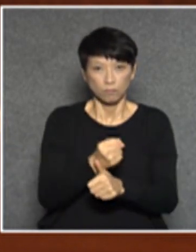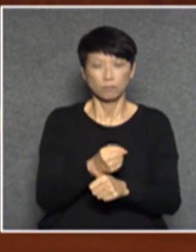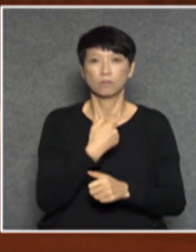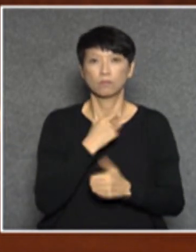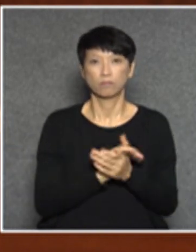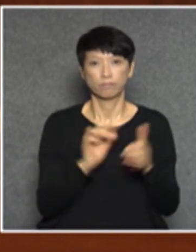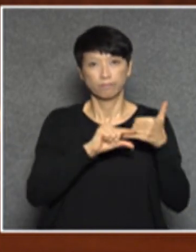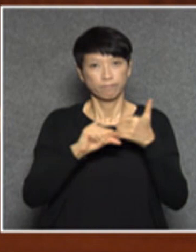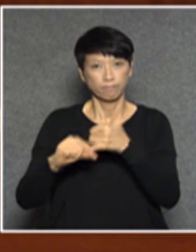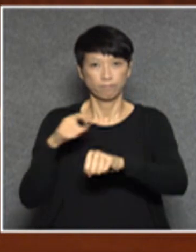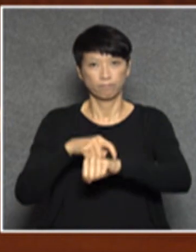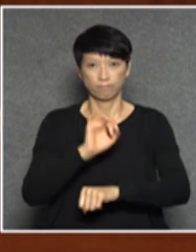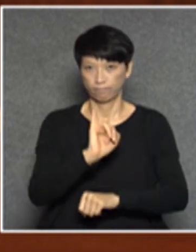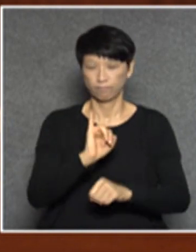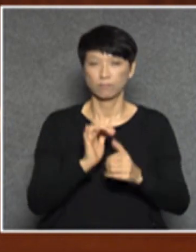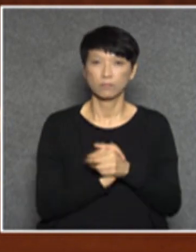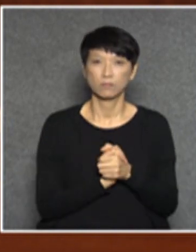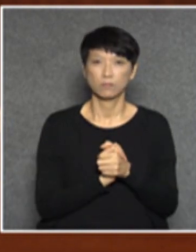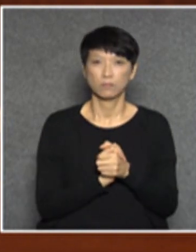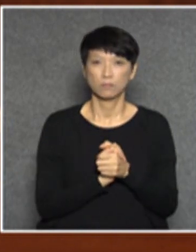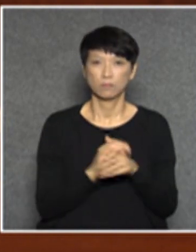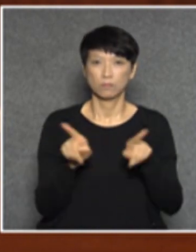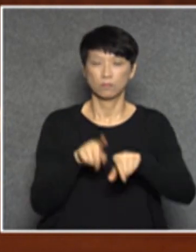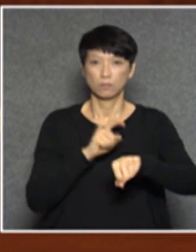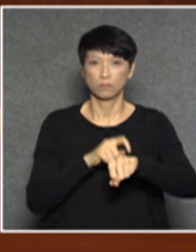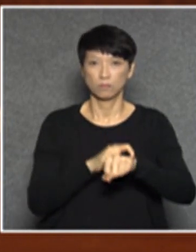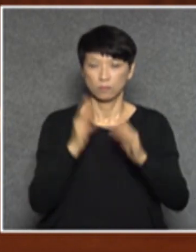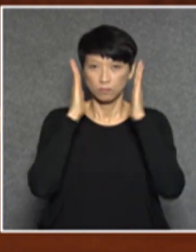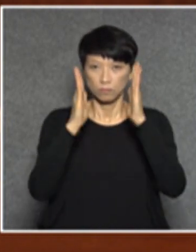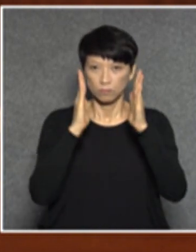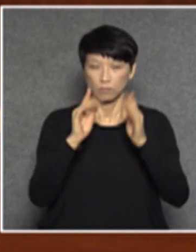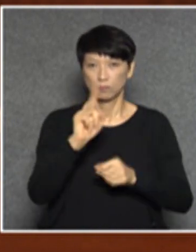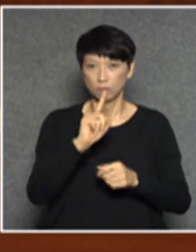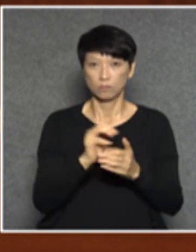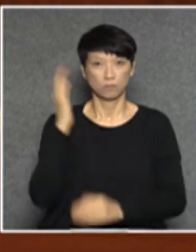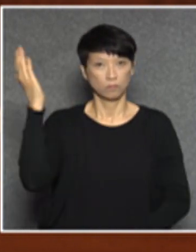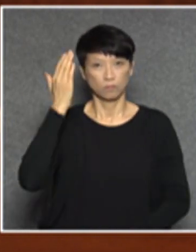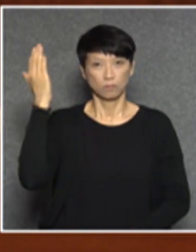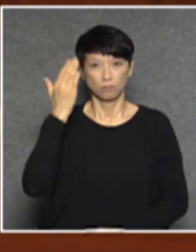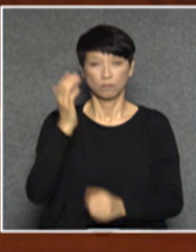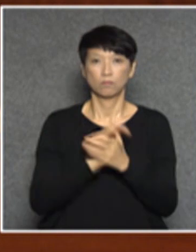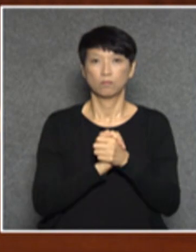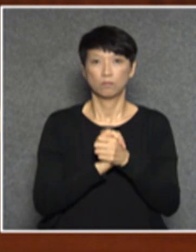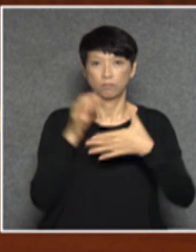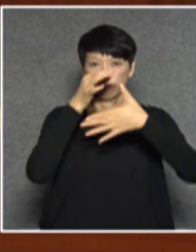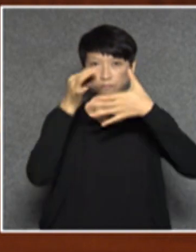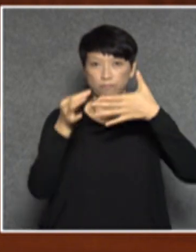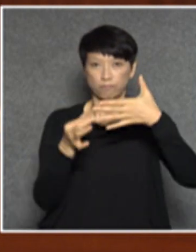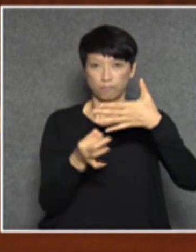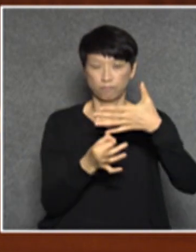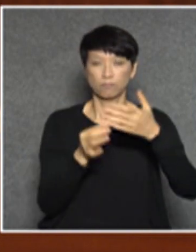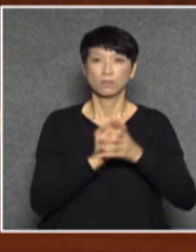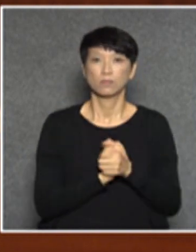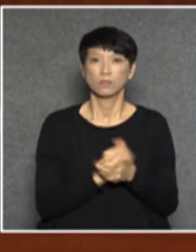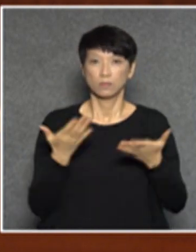跎歲月。同樣值得我們關注的是旅遊業走下坡的勢頭。